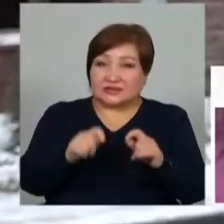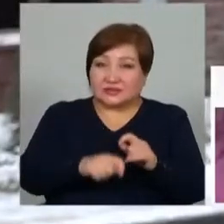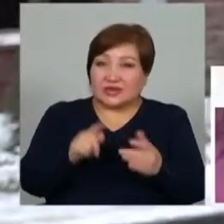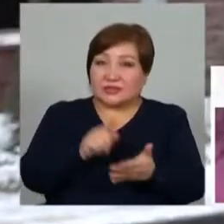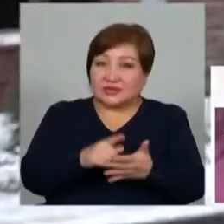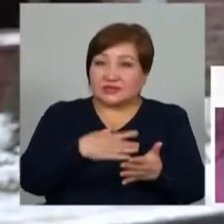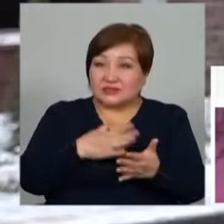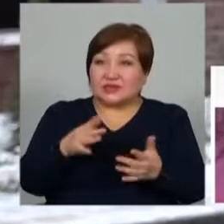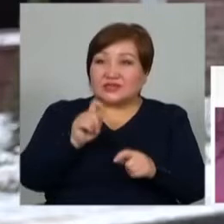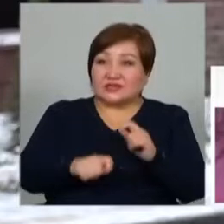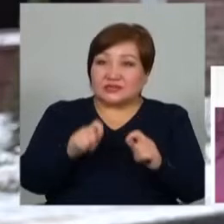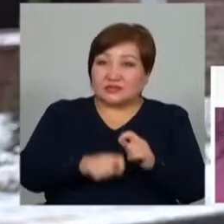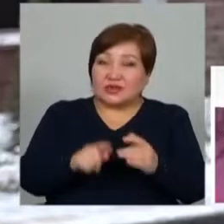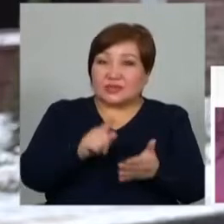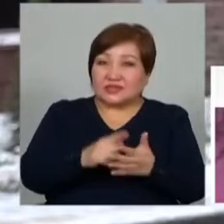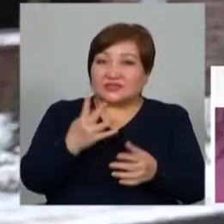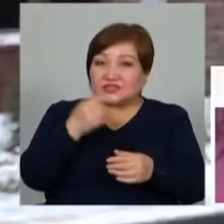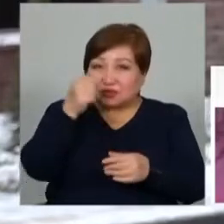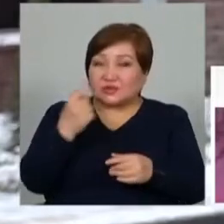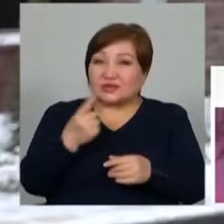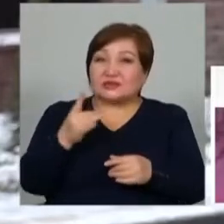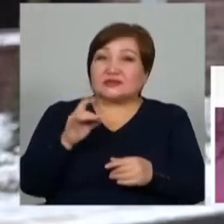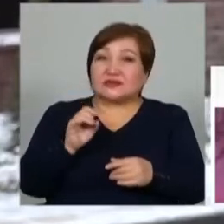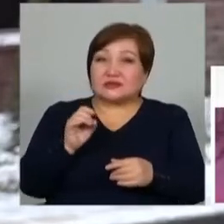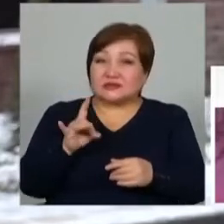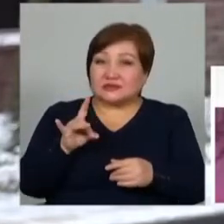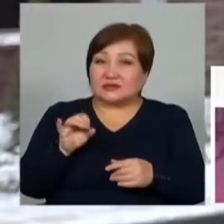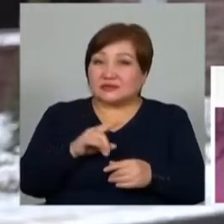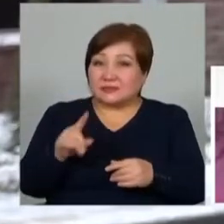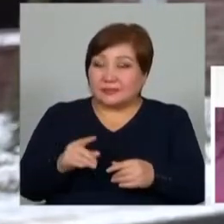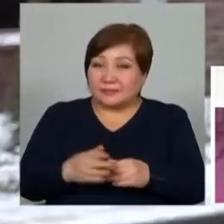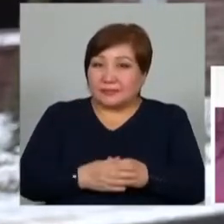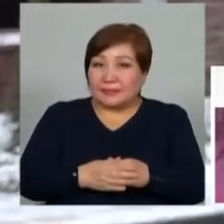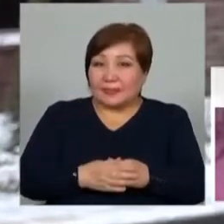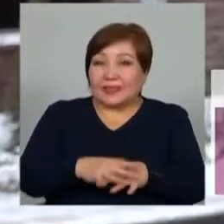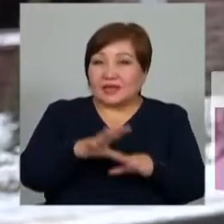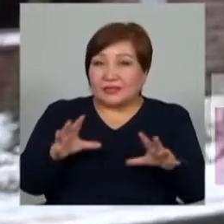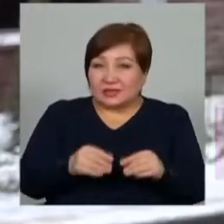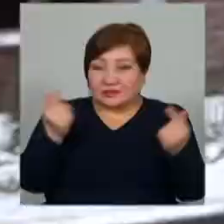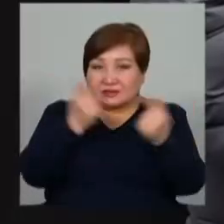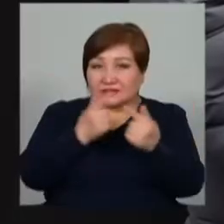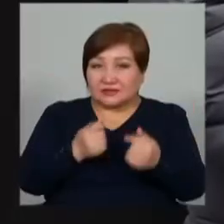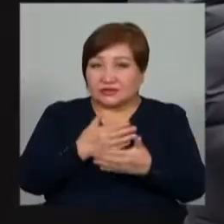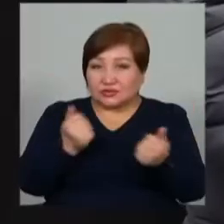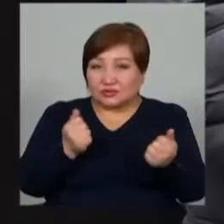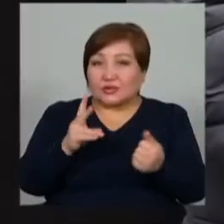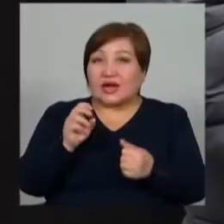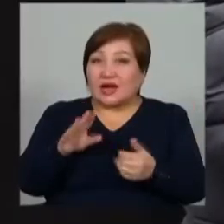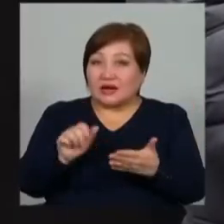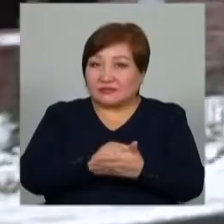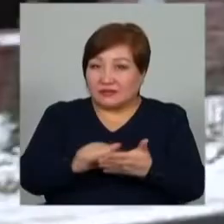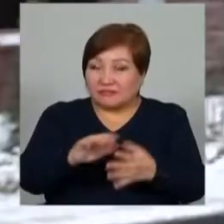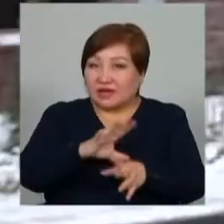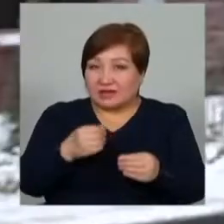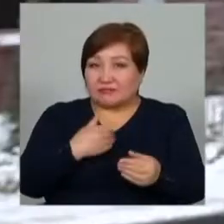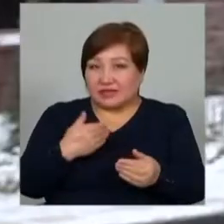жібердік оны, тексеруге кетті. Тұрғындарға ескертілді ма, шешілді? Жоқ, барлықтан ескертілген жоқ, бірақ актілердің бәрі менде бар. Содан мәселе